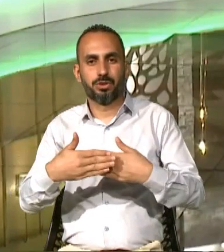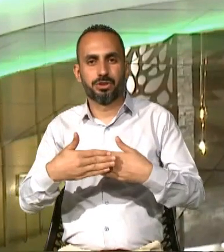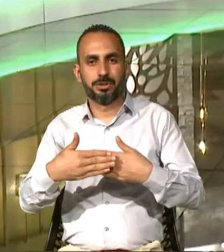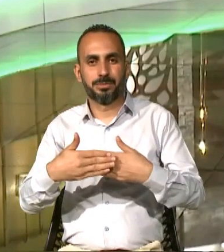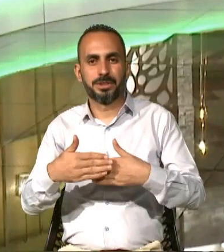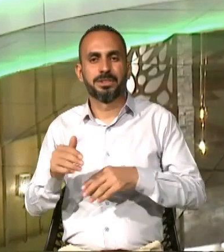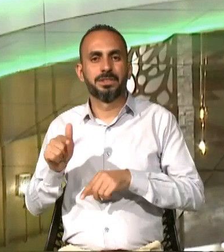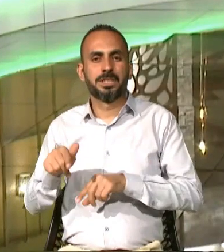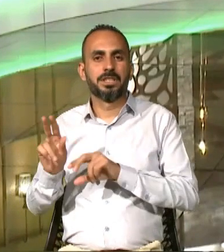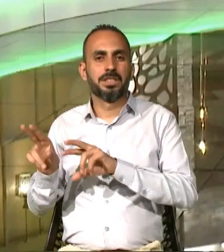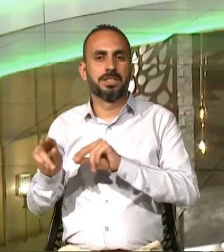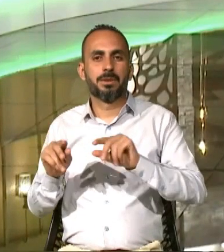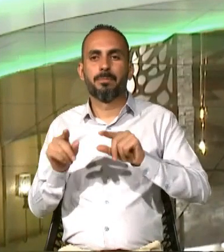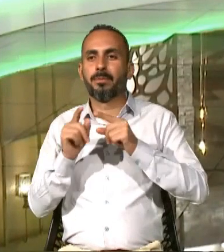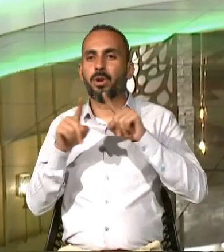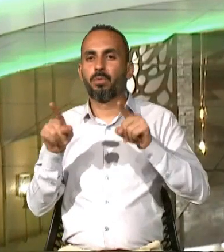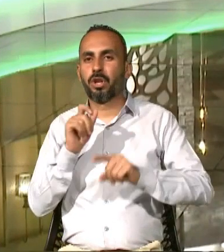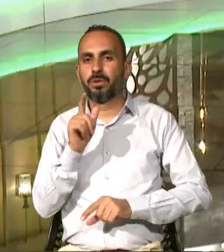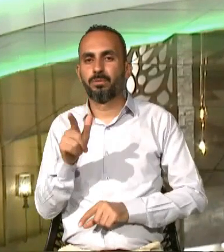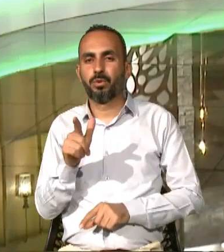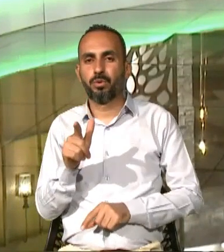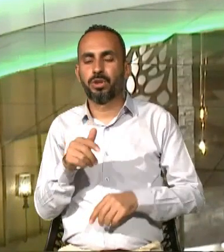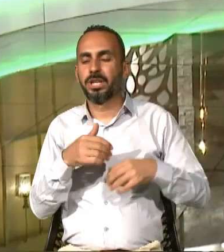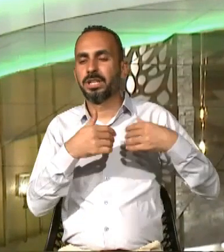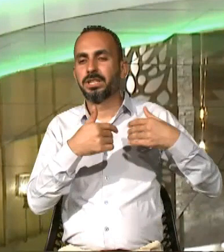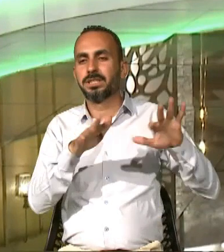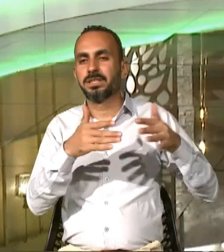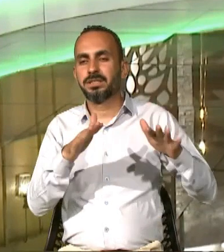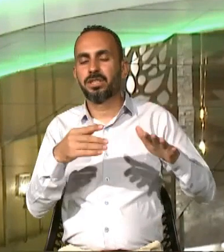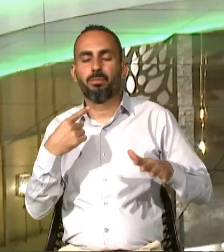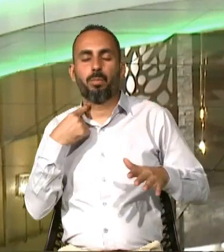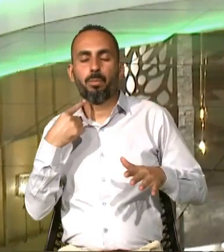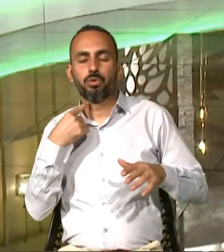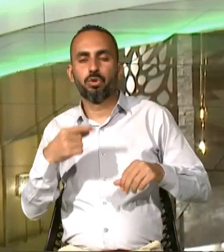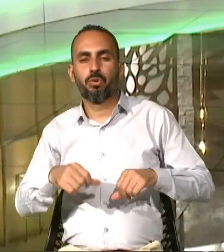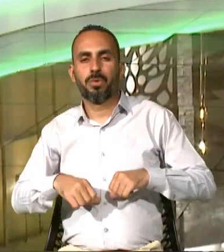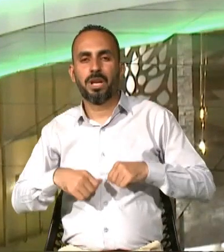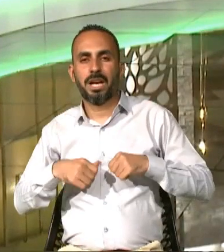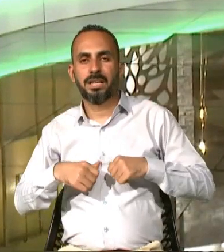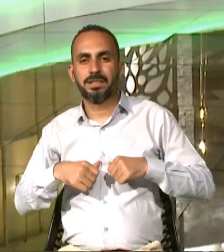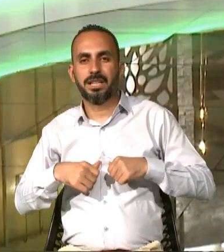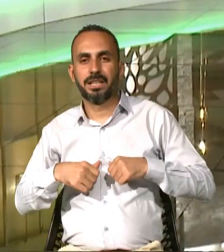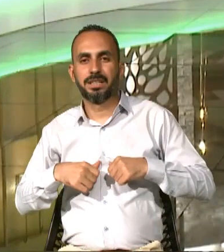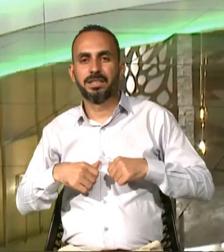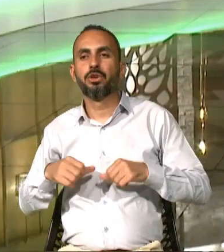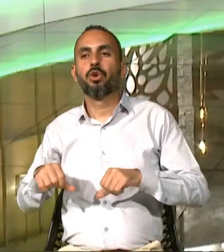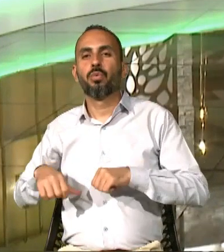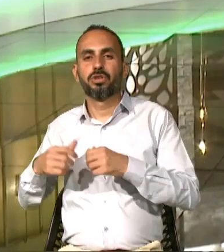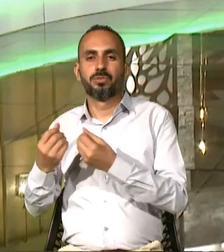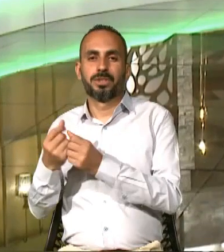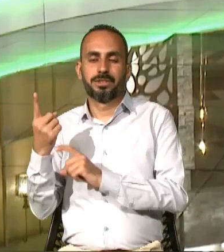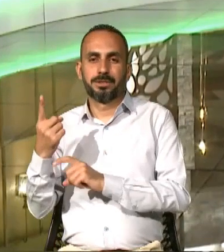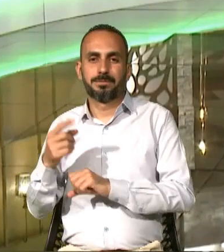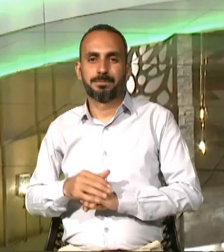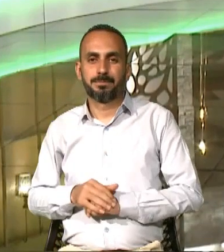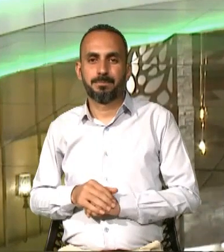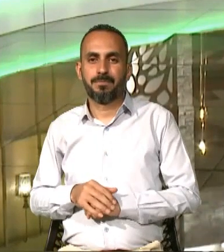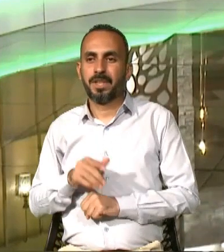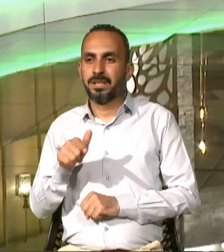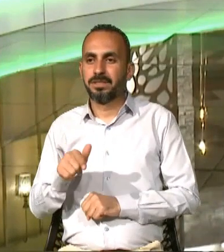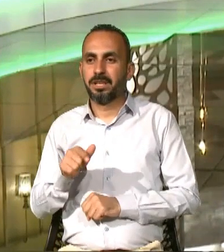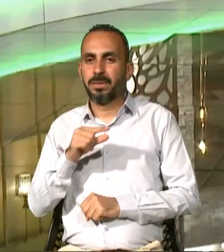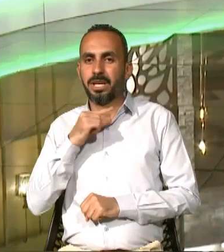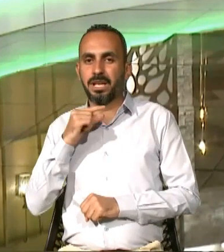ودع ظلم الحياة وقدر العيش. احنا يعني زي ما كان بيقول جناب القسيس الكلام الرائع،